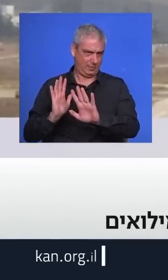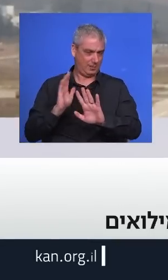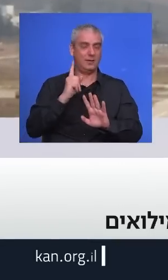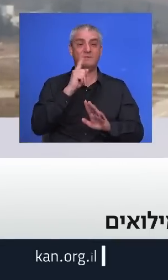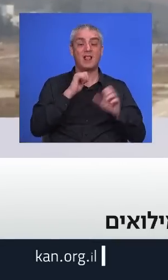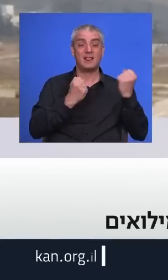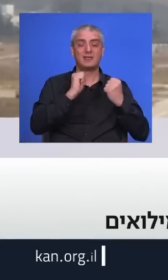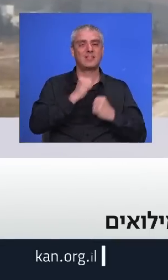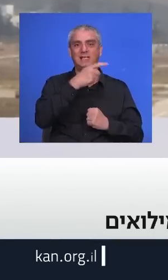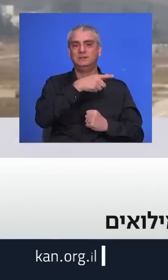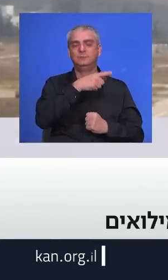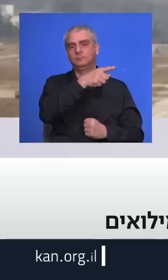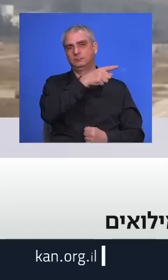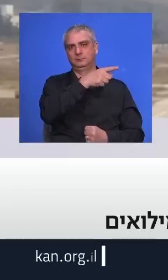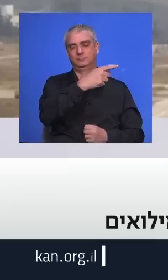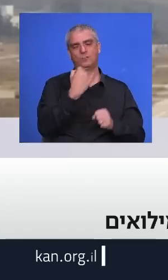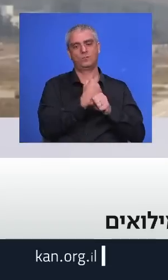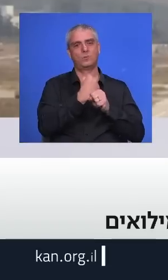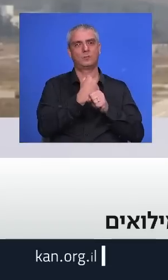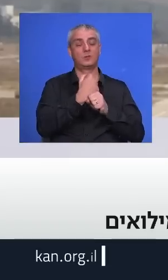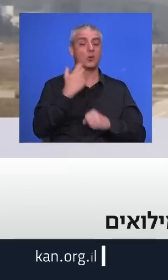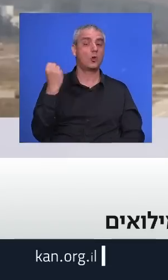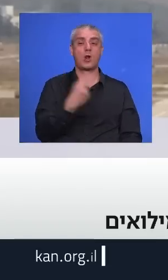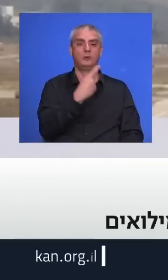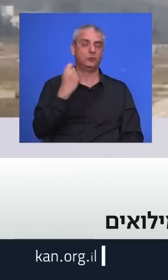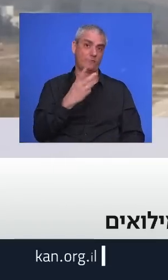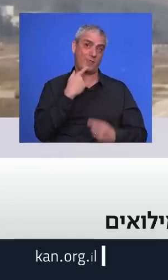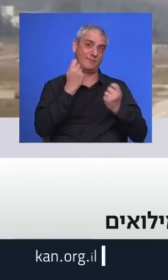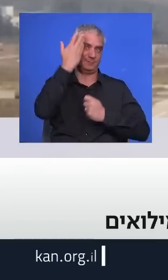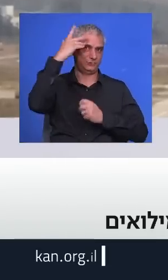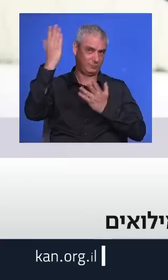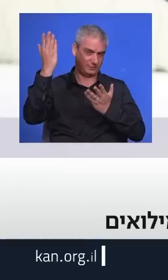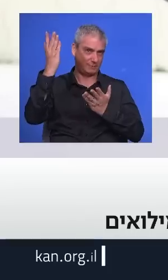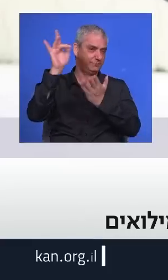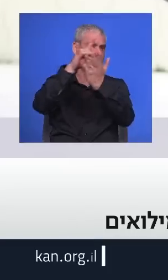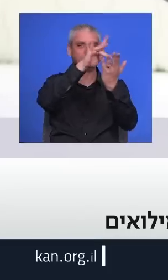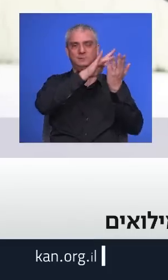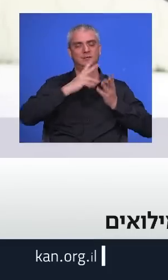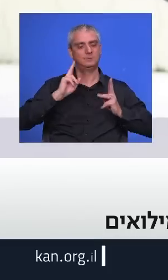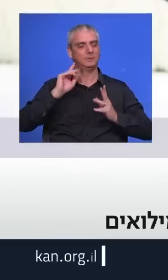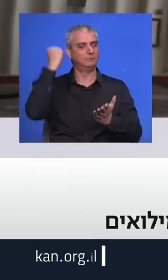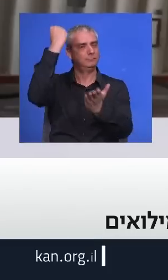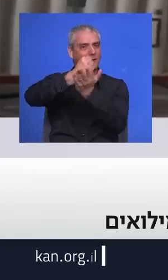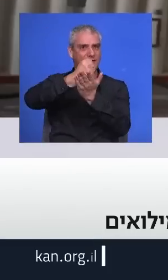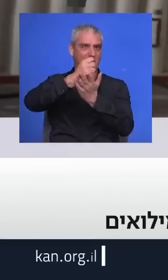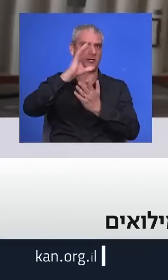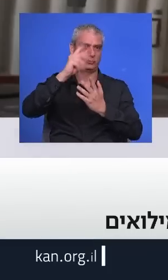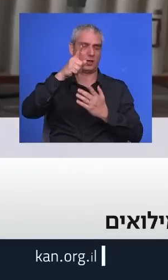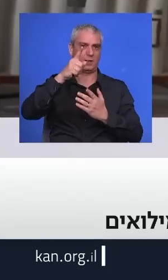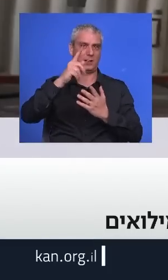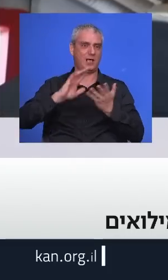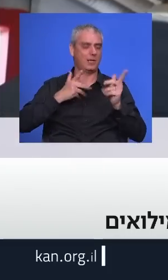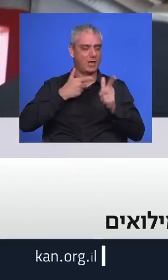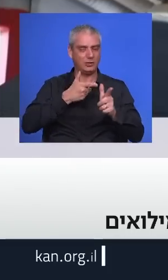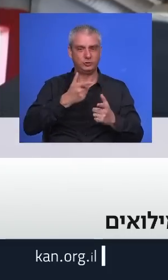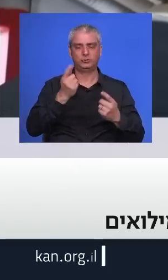הטייסים הם אלה שפועלים מדי שבוע לפי פרסומים זרים ביכולת בתקיפת האש,